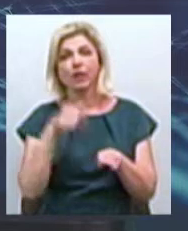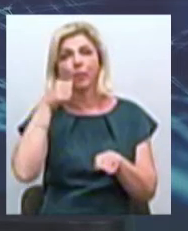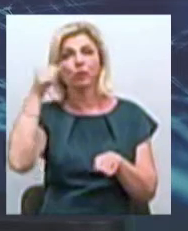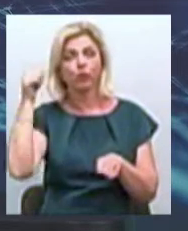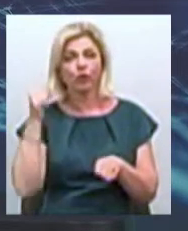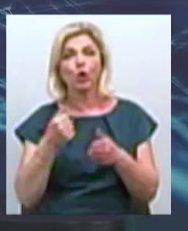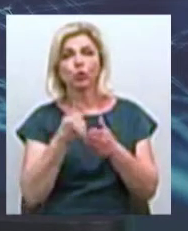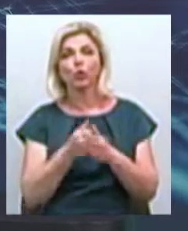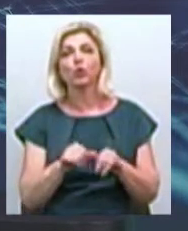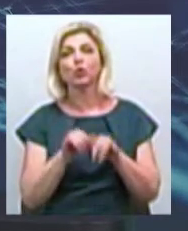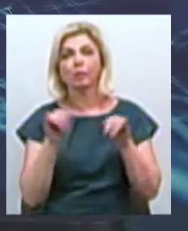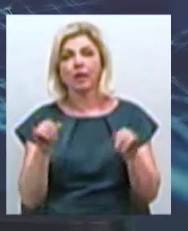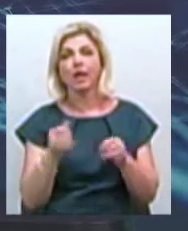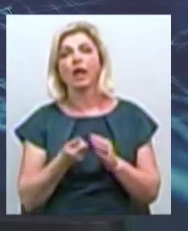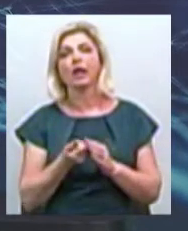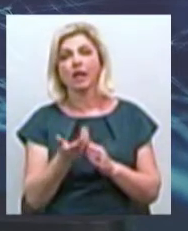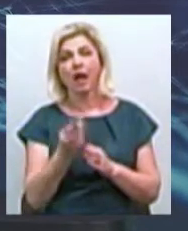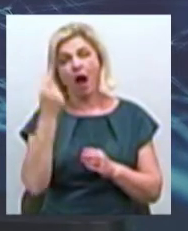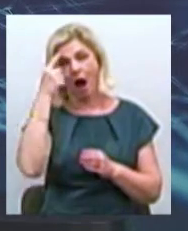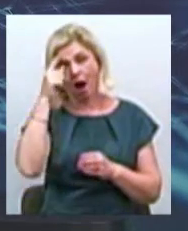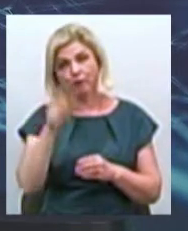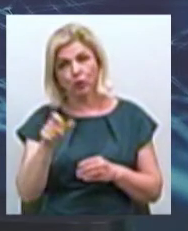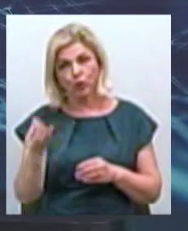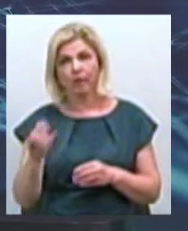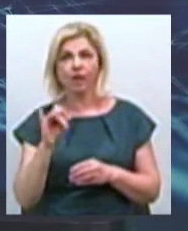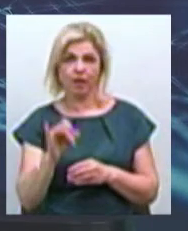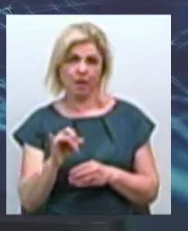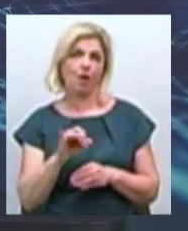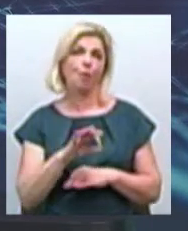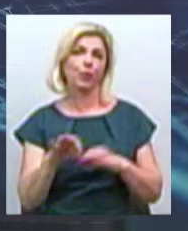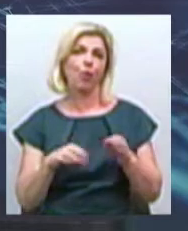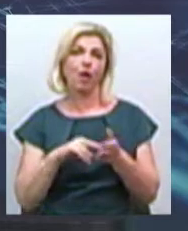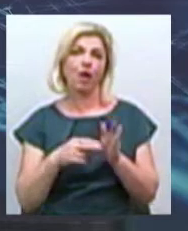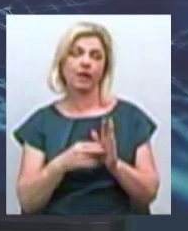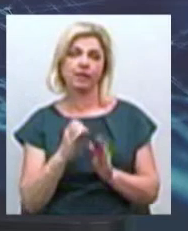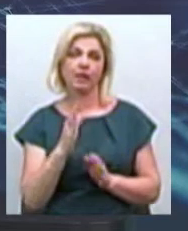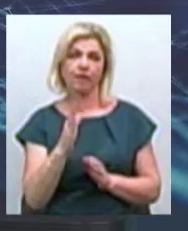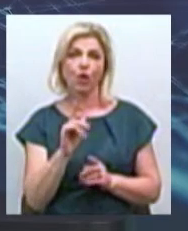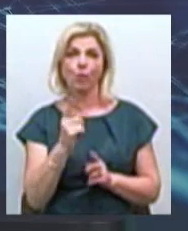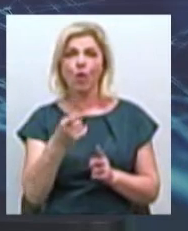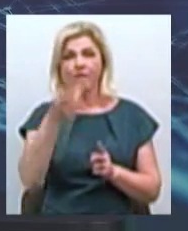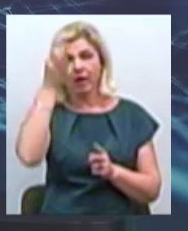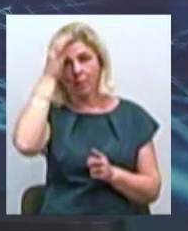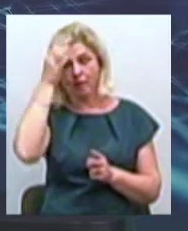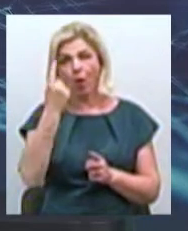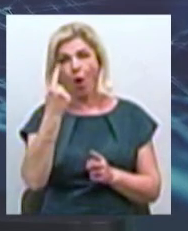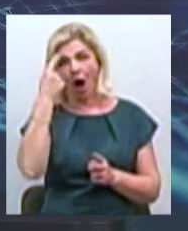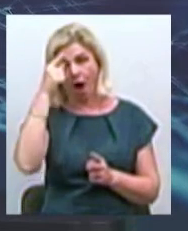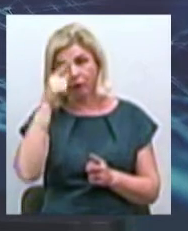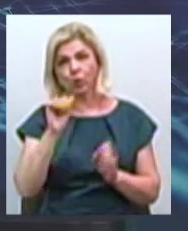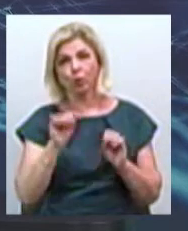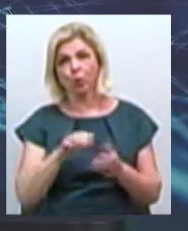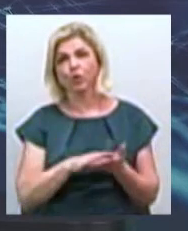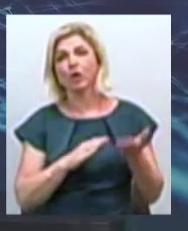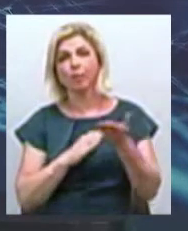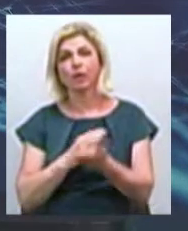до збільшення кількості як авторів, так і самих проєктів. Оскільки пам'ятаєте, да, що у нас один автор може подати